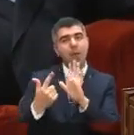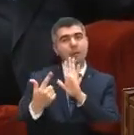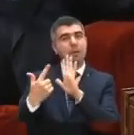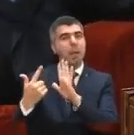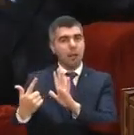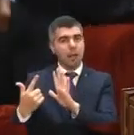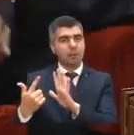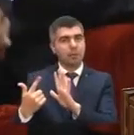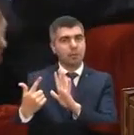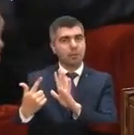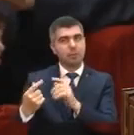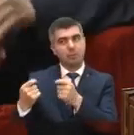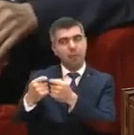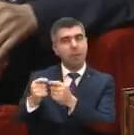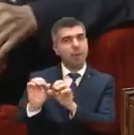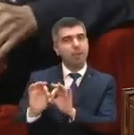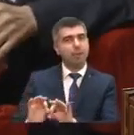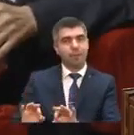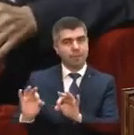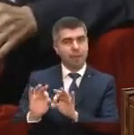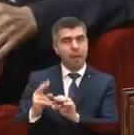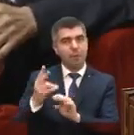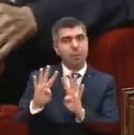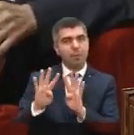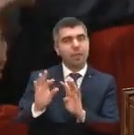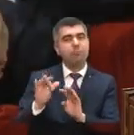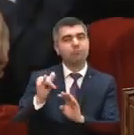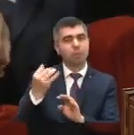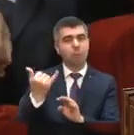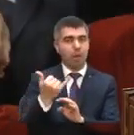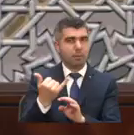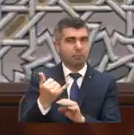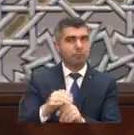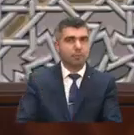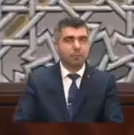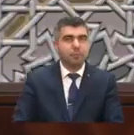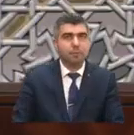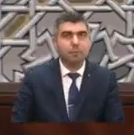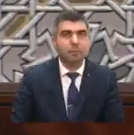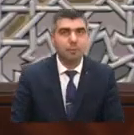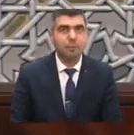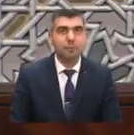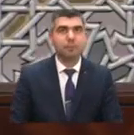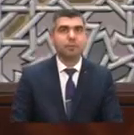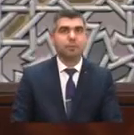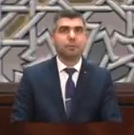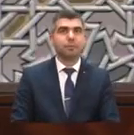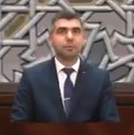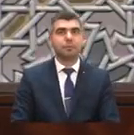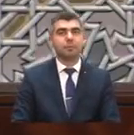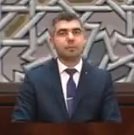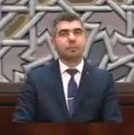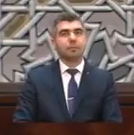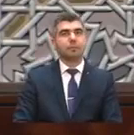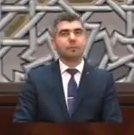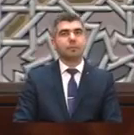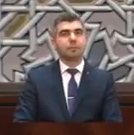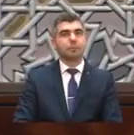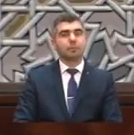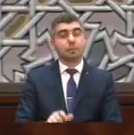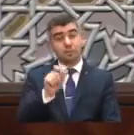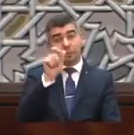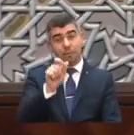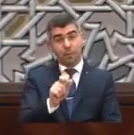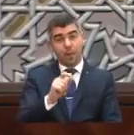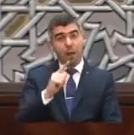2017. نحاولوا اننا نمشيو في هذا الاتجاه لتطوير الاداء. شكرا. شكرا. شكرا السيد الوزير. تعقيب السيد نائب